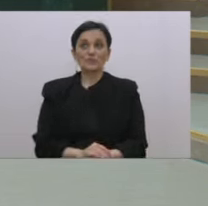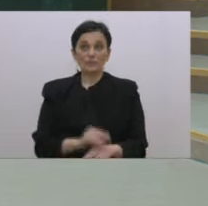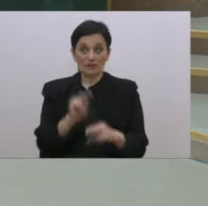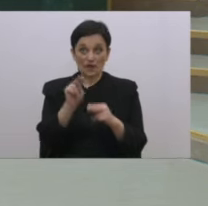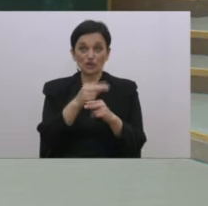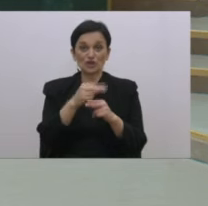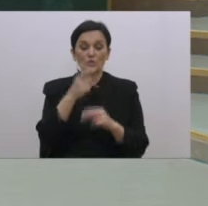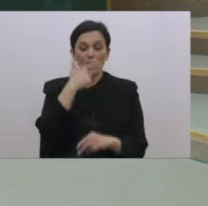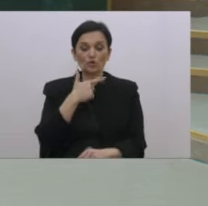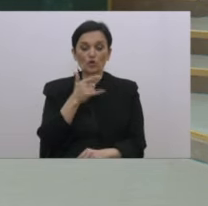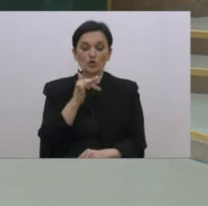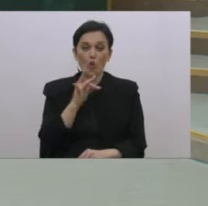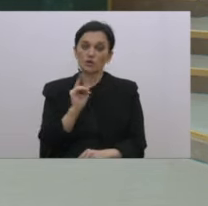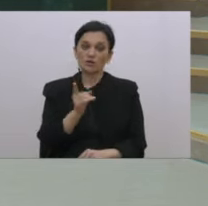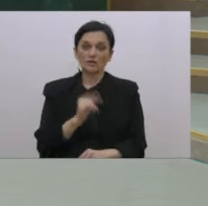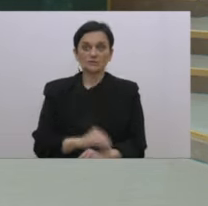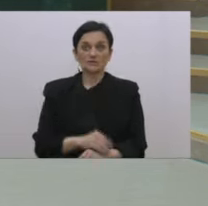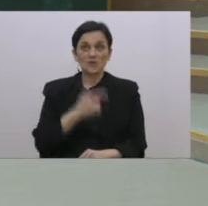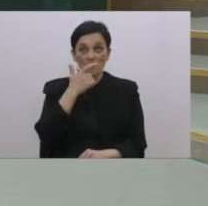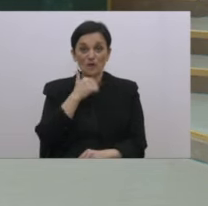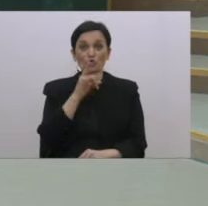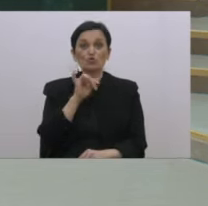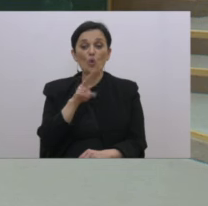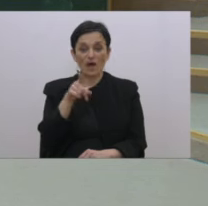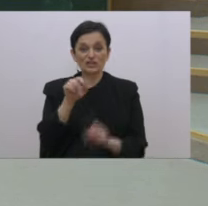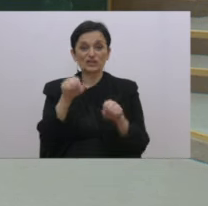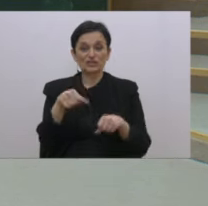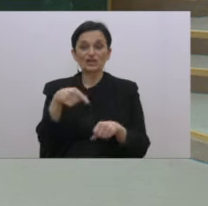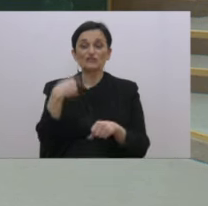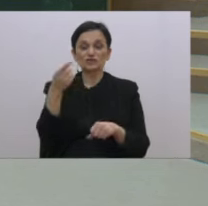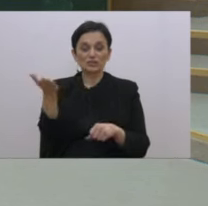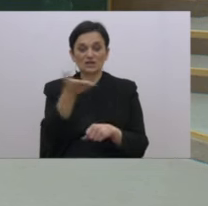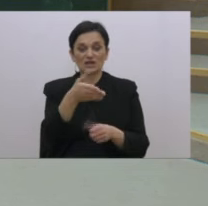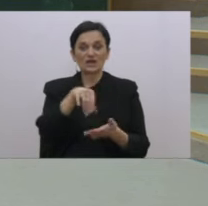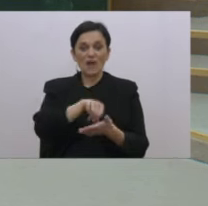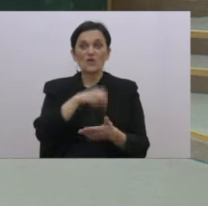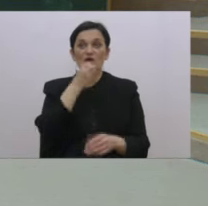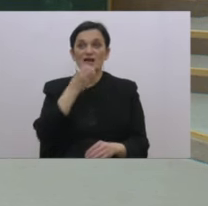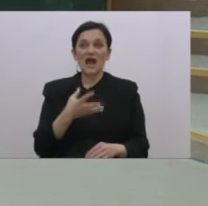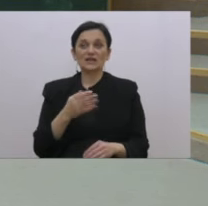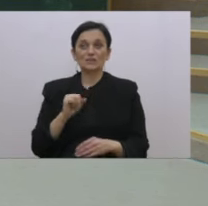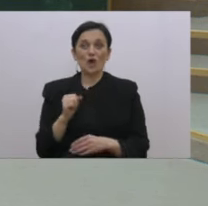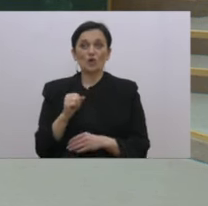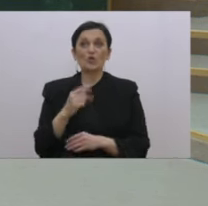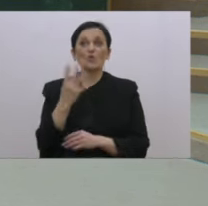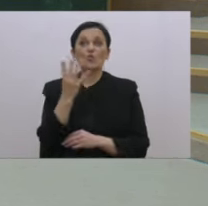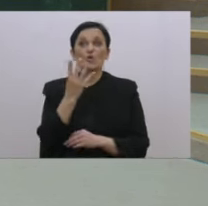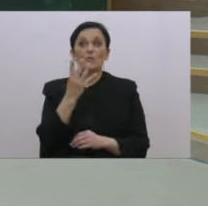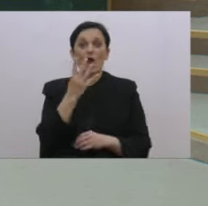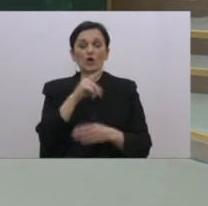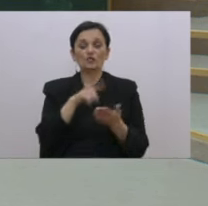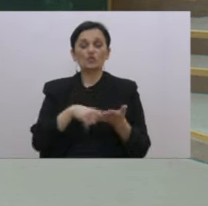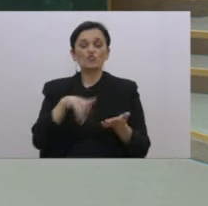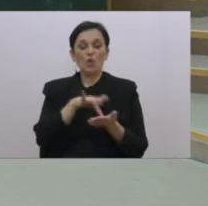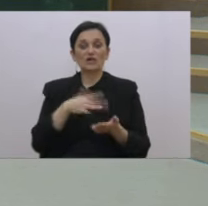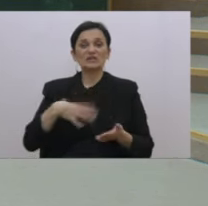შენიშნა ბატონ გიორგის. ბატონ რომას ეკნება საშუალება გამოვიდეს შემდეგ. კარგით, მეგობრებო, მეოთხე საკითხი